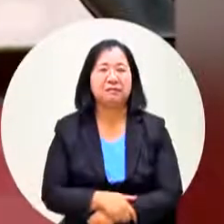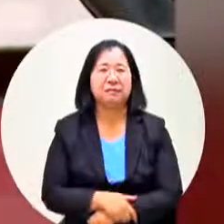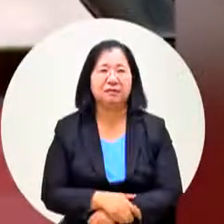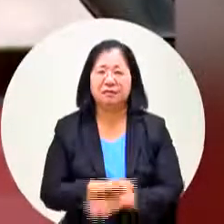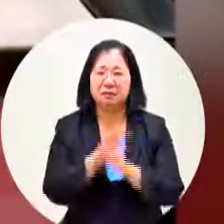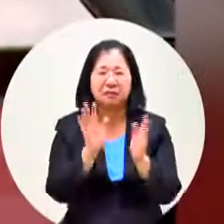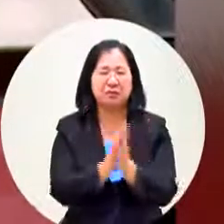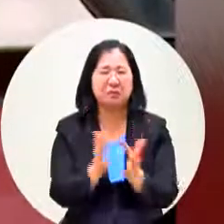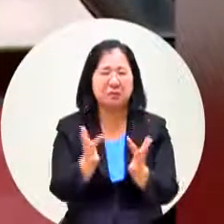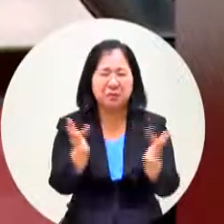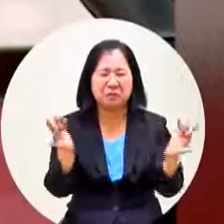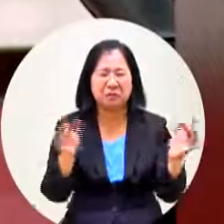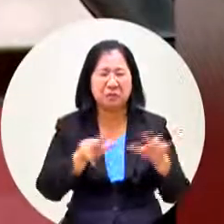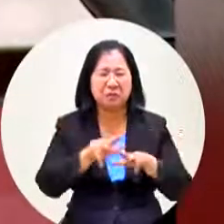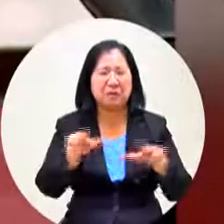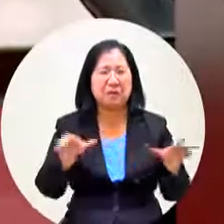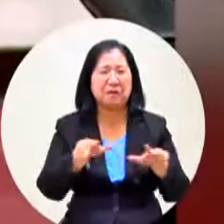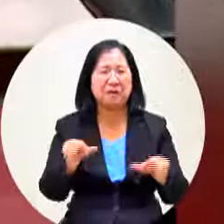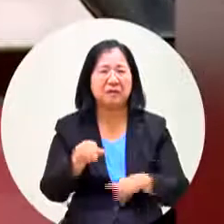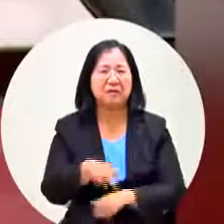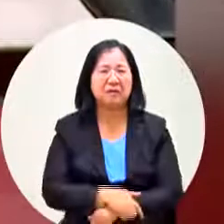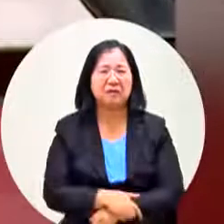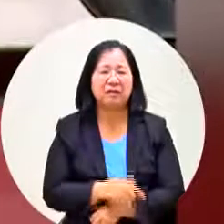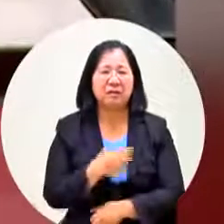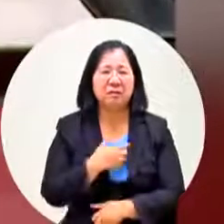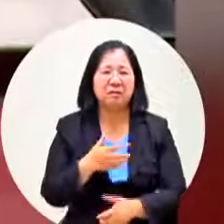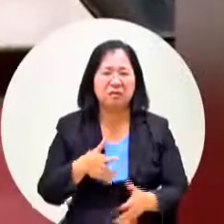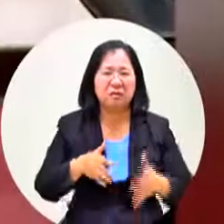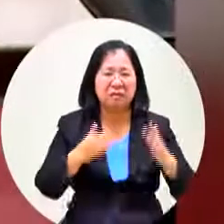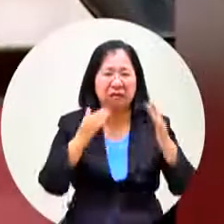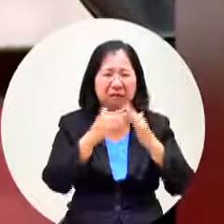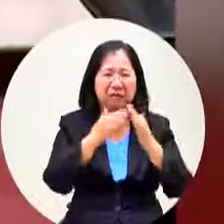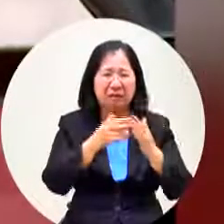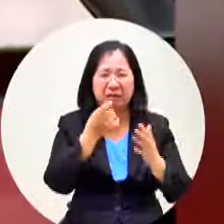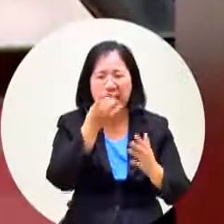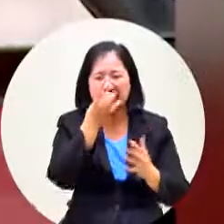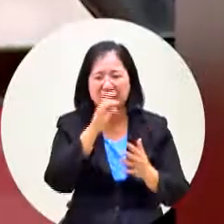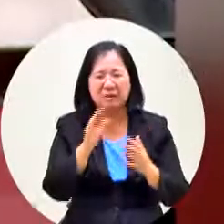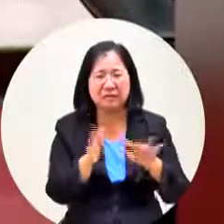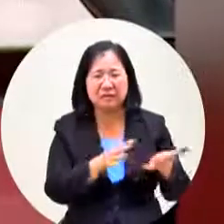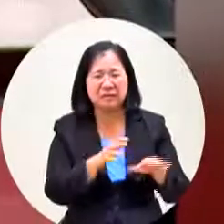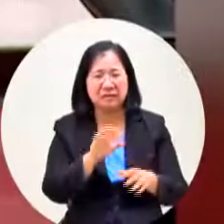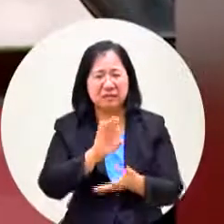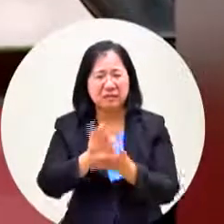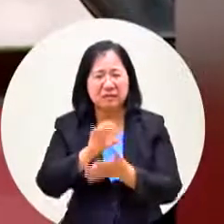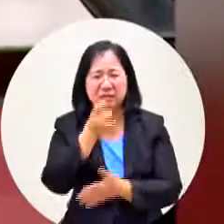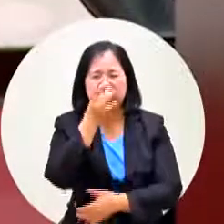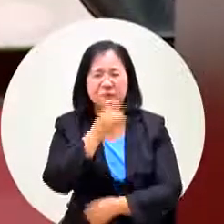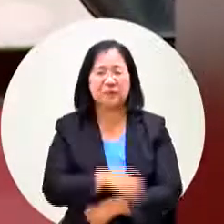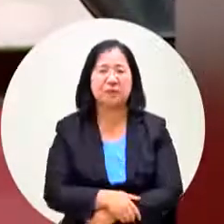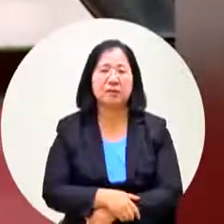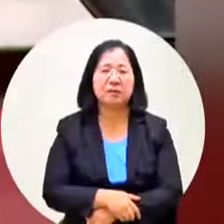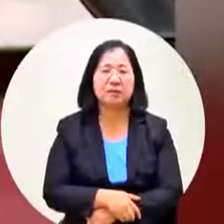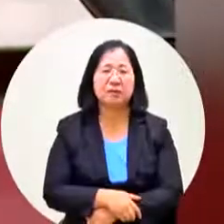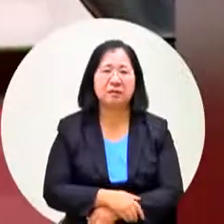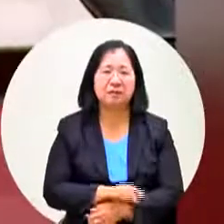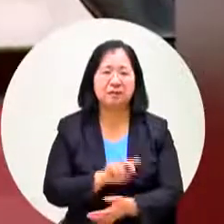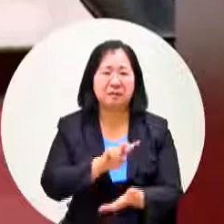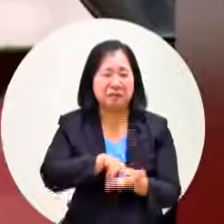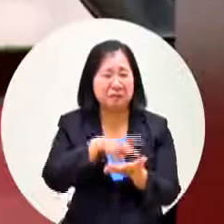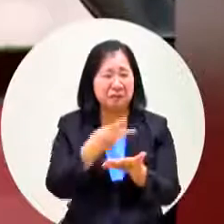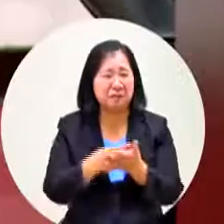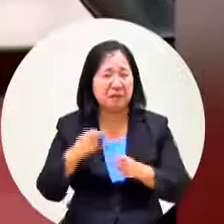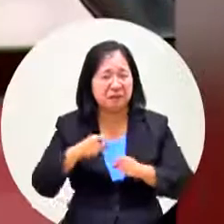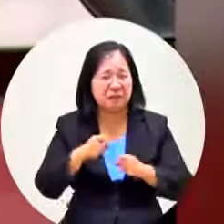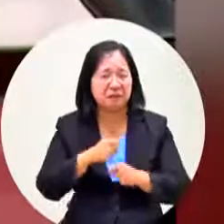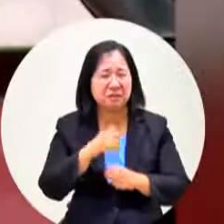啦。对大寮地方吼影响非常的大，多像咧草，规片拢总是草坡啊，因为无法度起